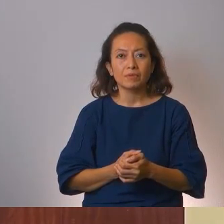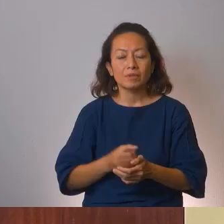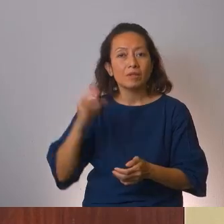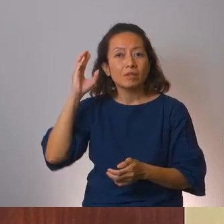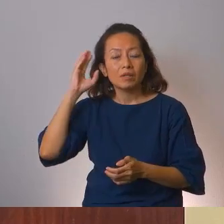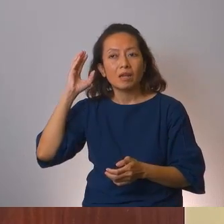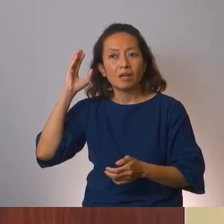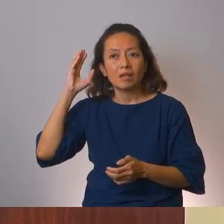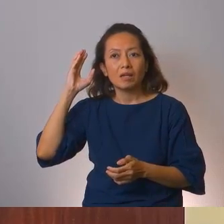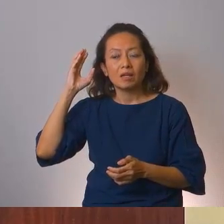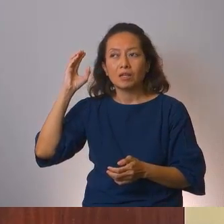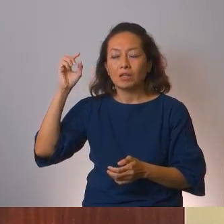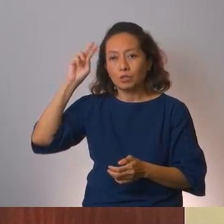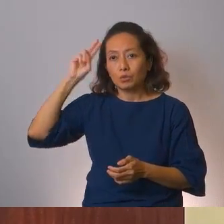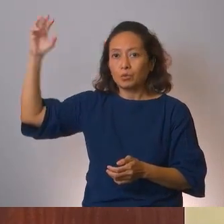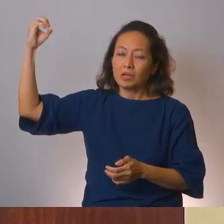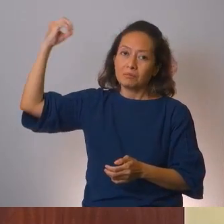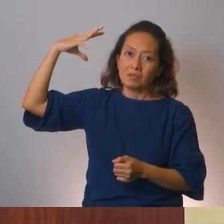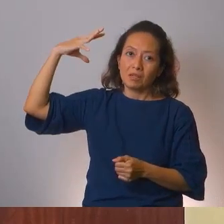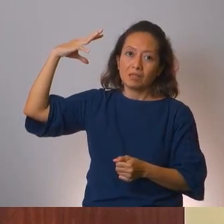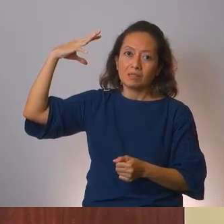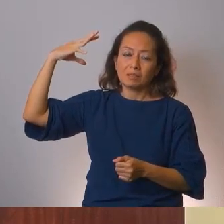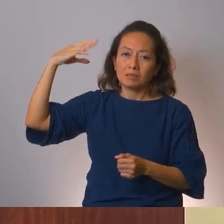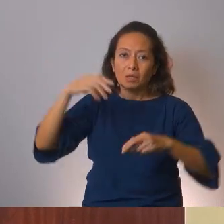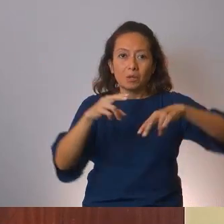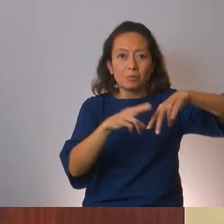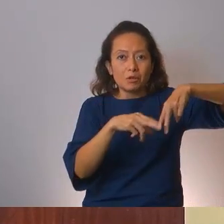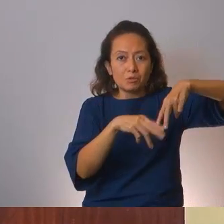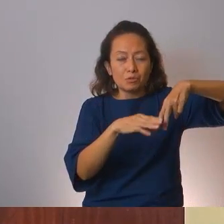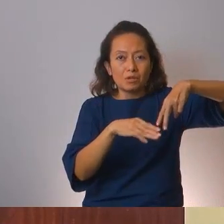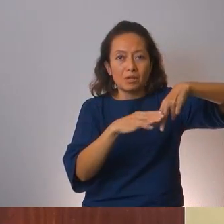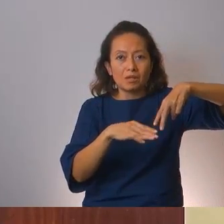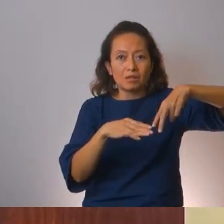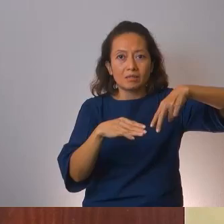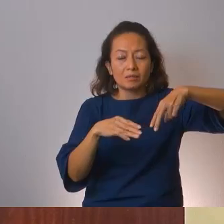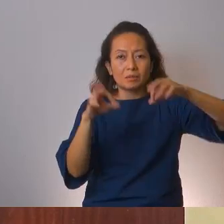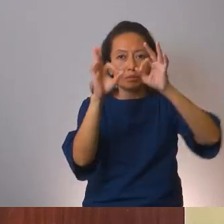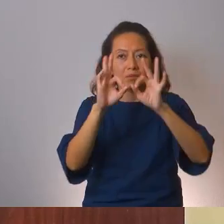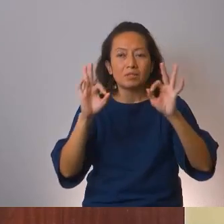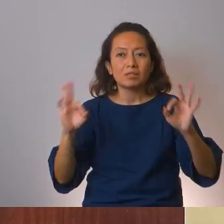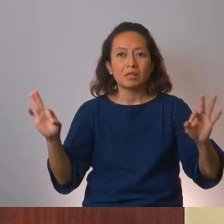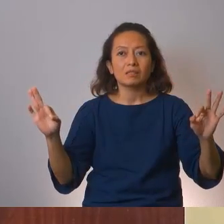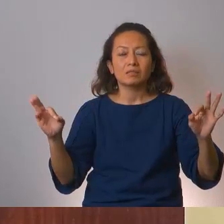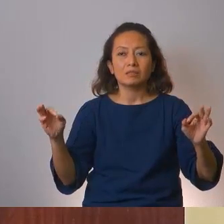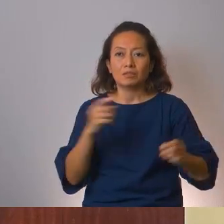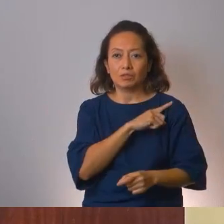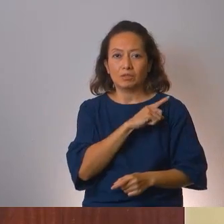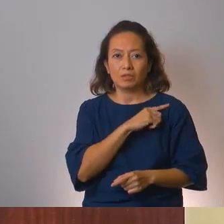Dengarkanlah perintah Tuhan. Basuhlah, bersihkanlah dirimu.